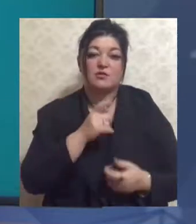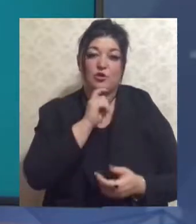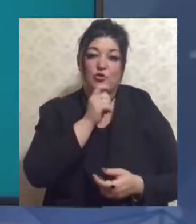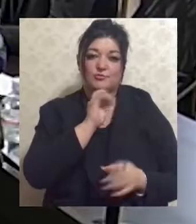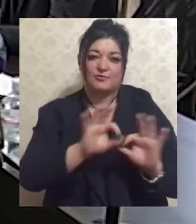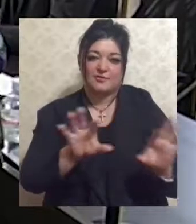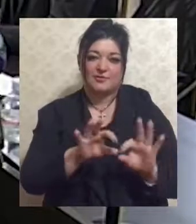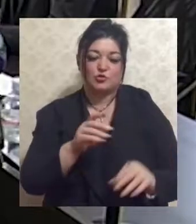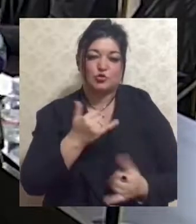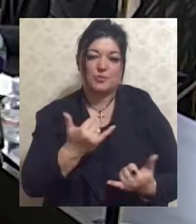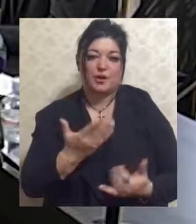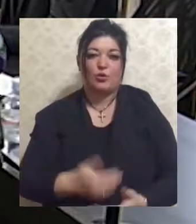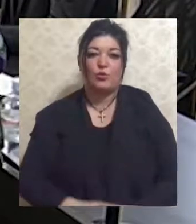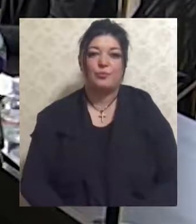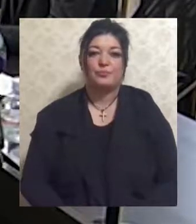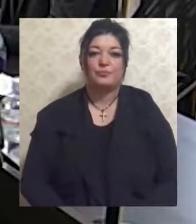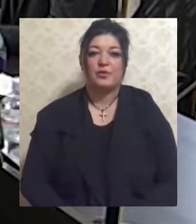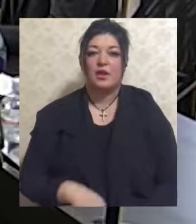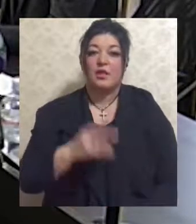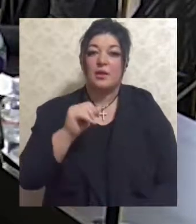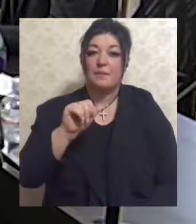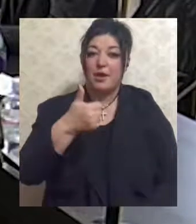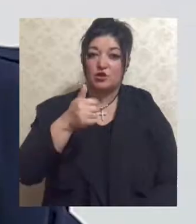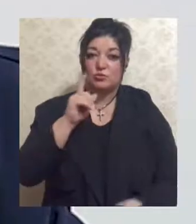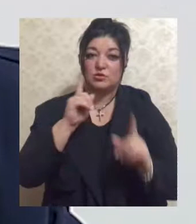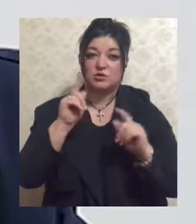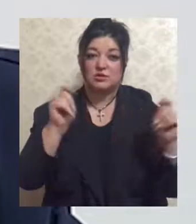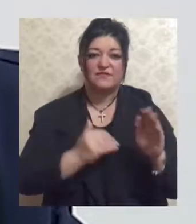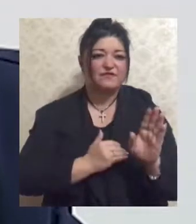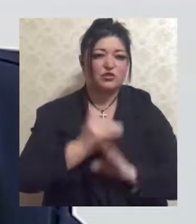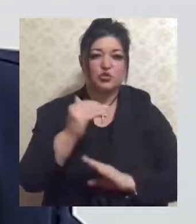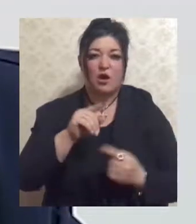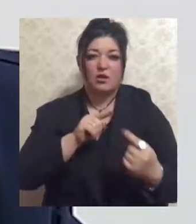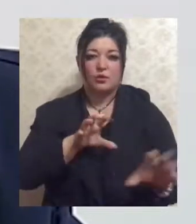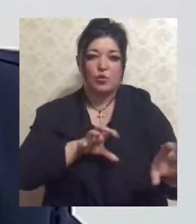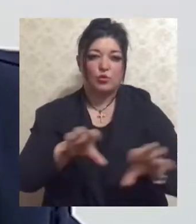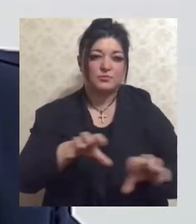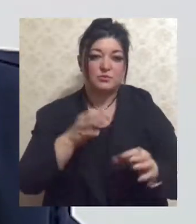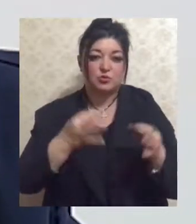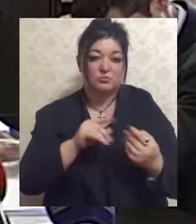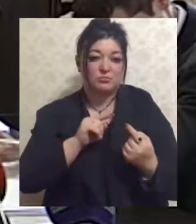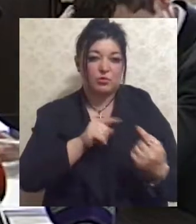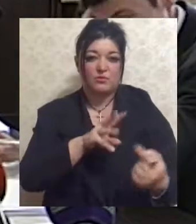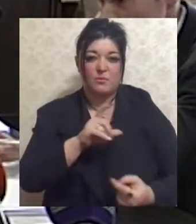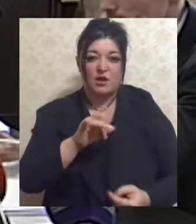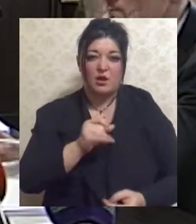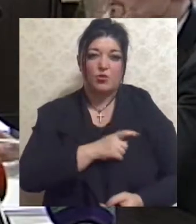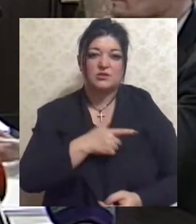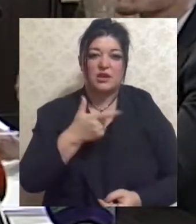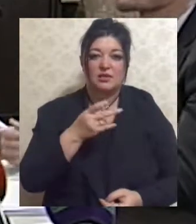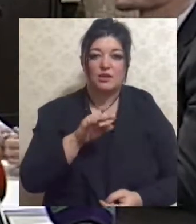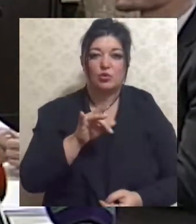Суспільного. На першому засіданні Вищого антикорупційного суду в справі проти мера Одеси Геннадія Труханова прокурор